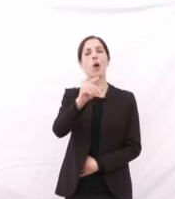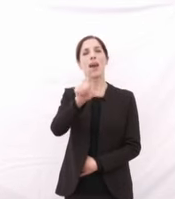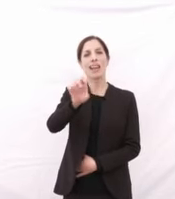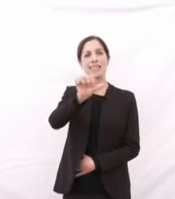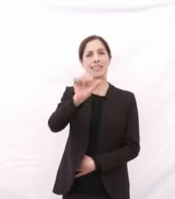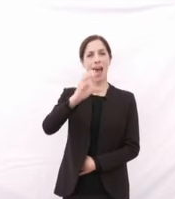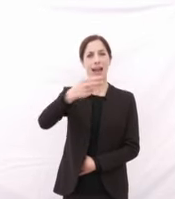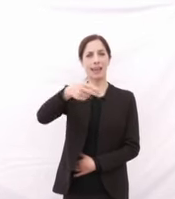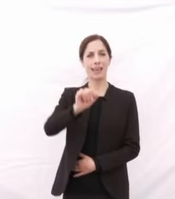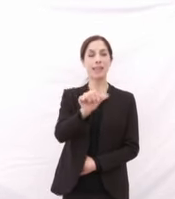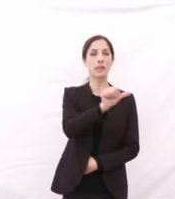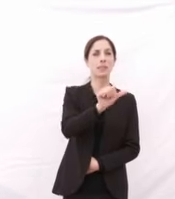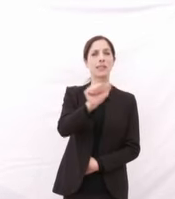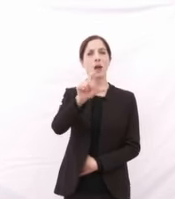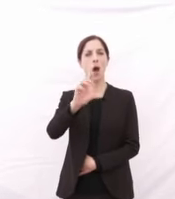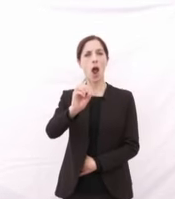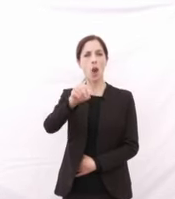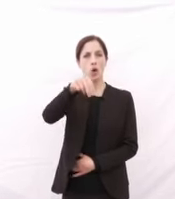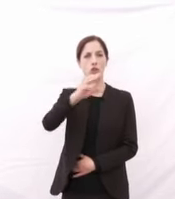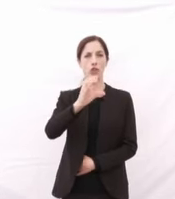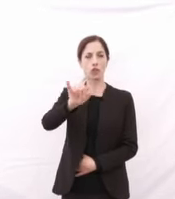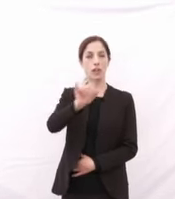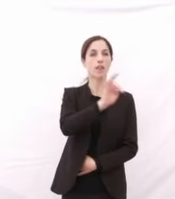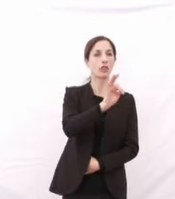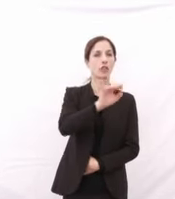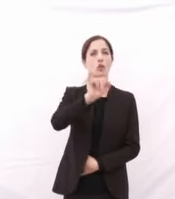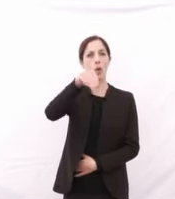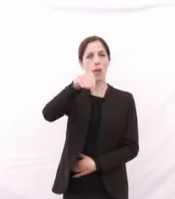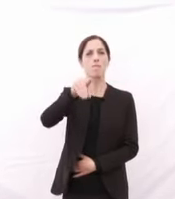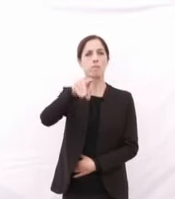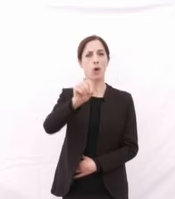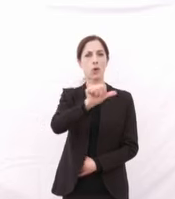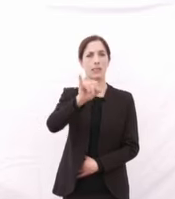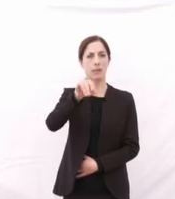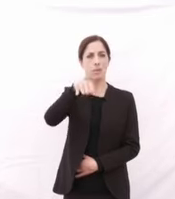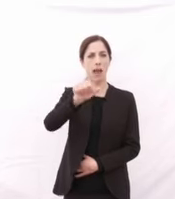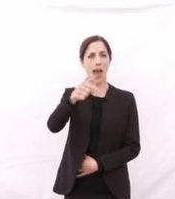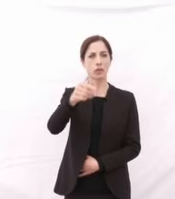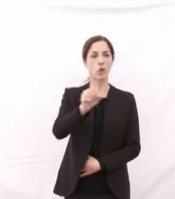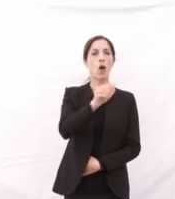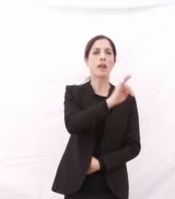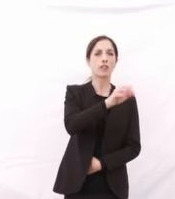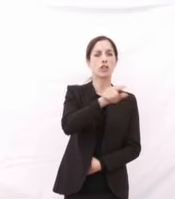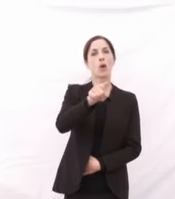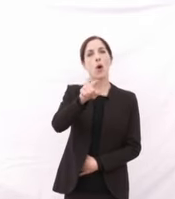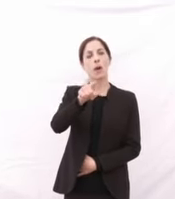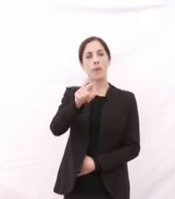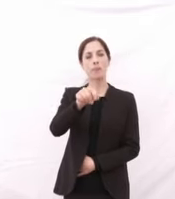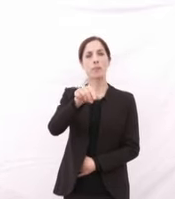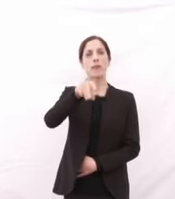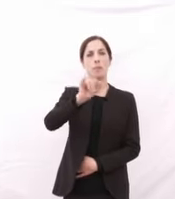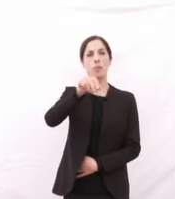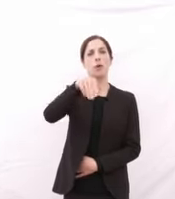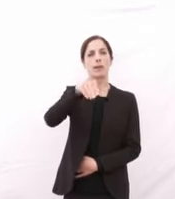Alongi, Francesco Imposimato, Domenico Celiento, Antonio Cristiano,